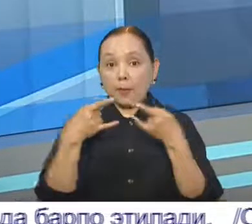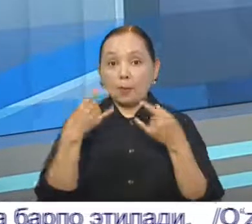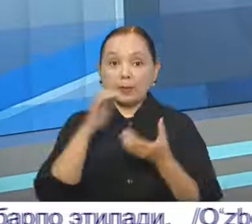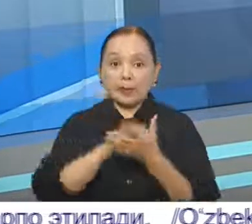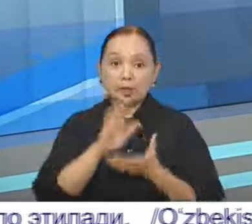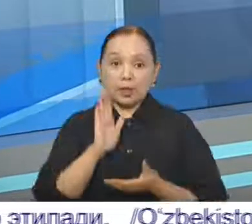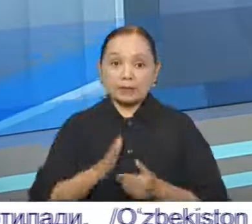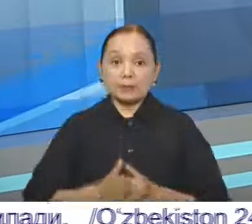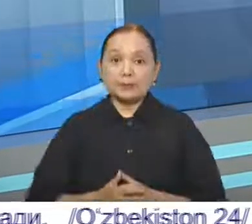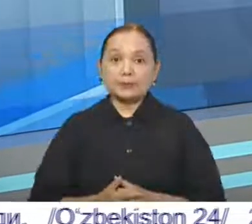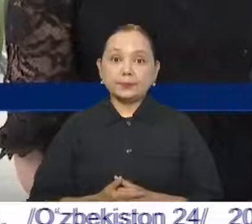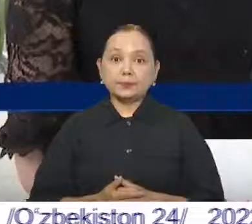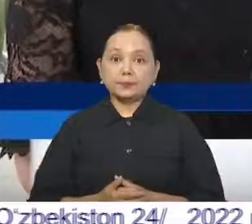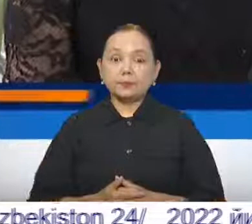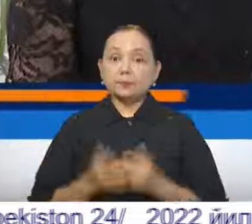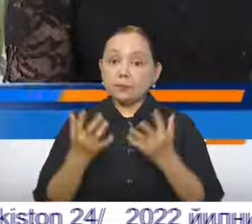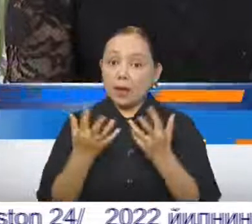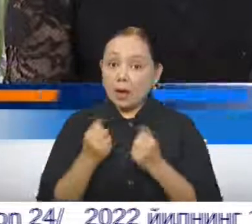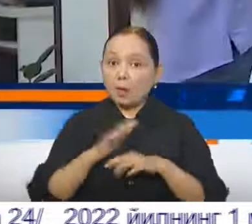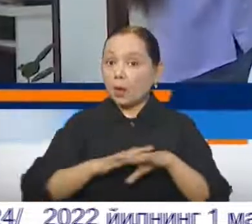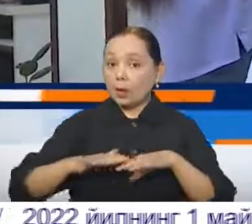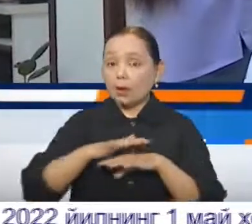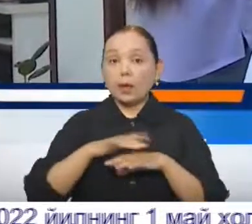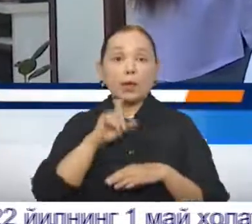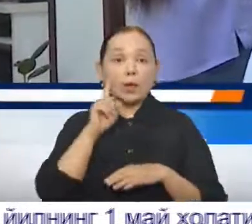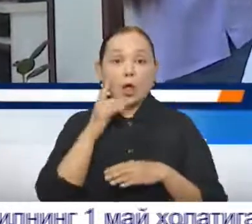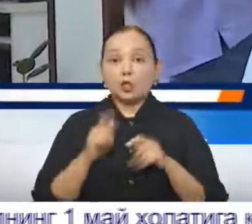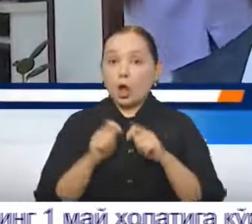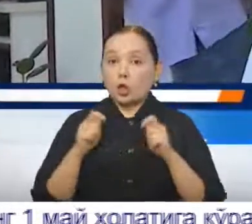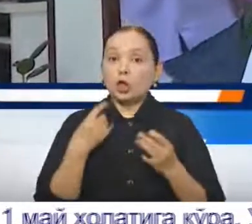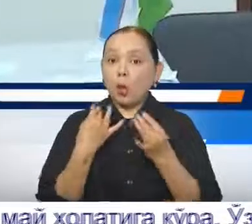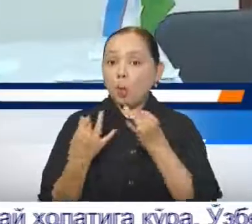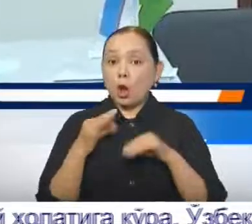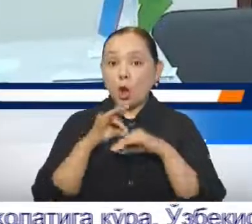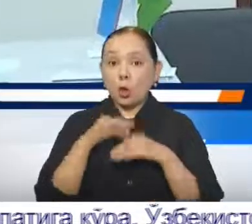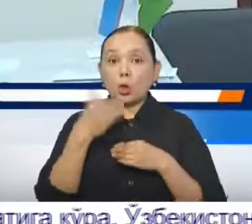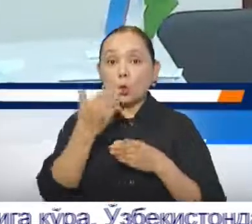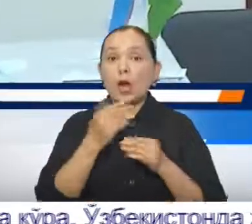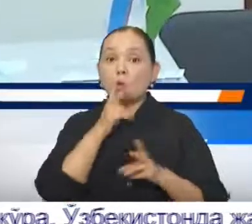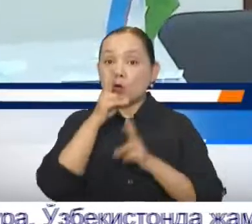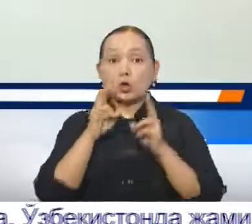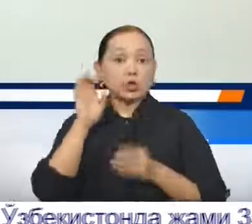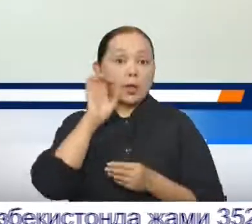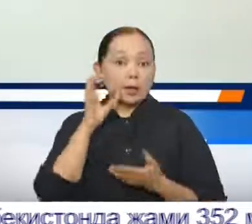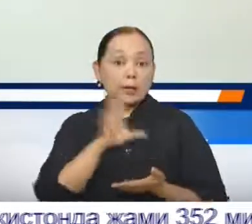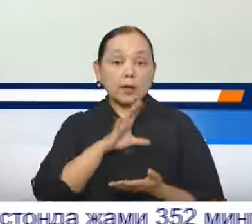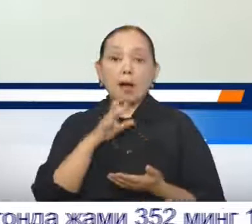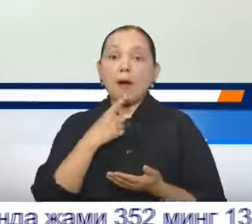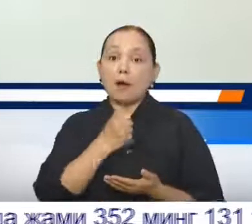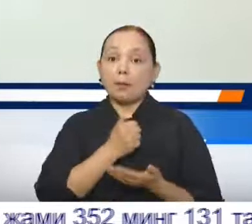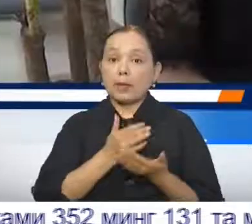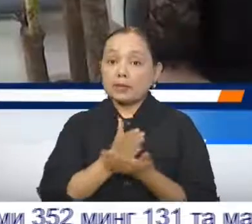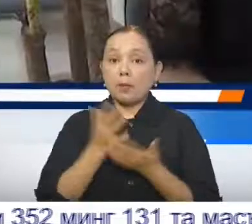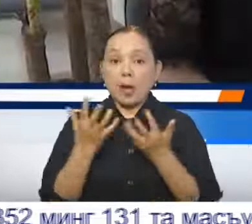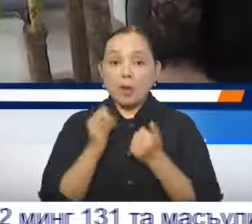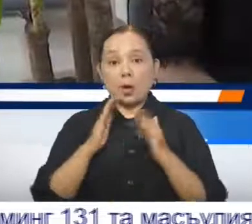tanishasiz. Sayyor qabulda aholi va yoshlar bilan ochiq muloqot o'tkazilib, ularning murojaatlari tinglandi. Shartnoma asosida harbiy xizmatga qabul